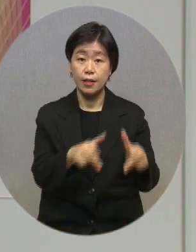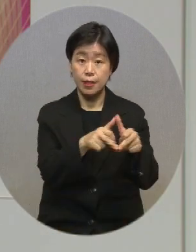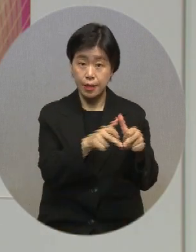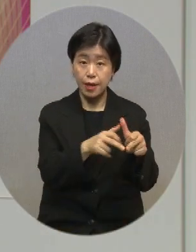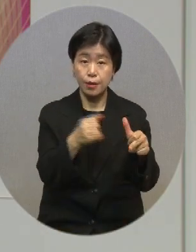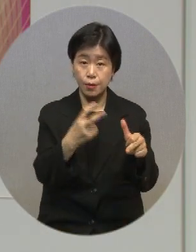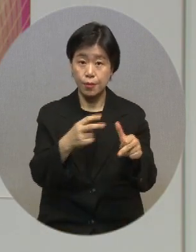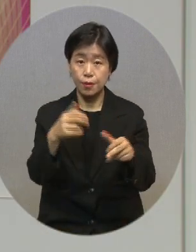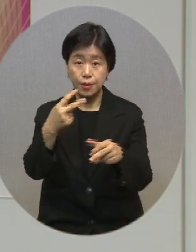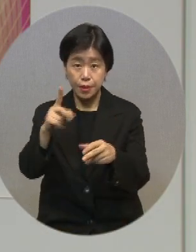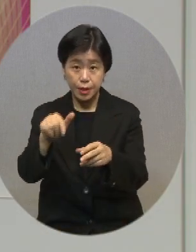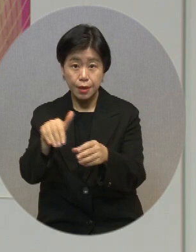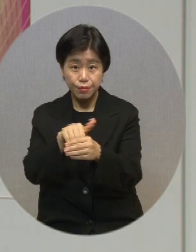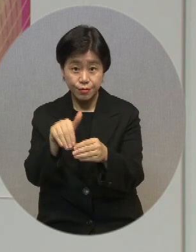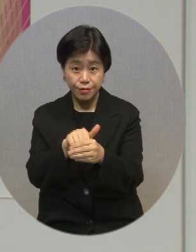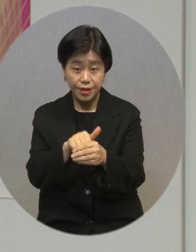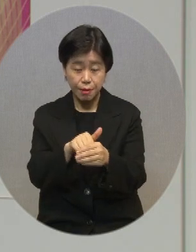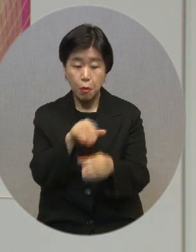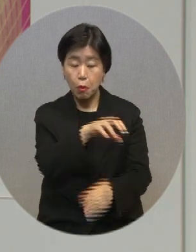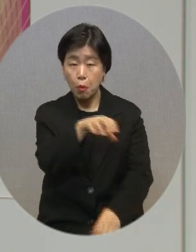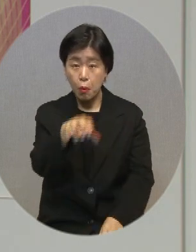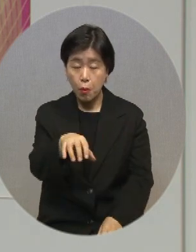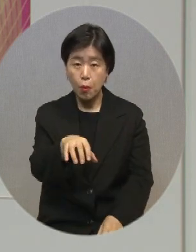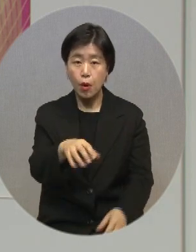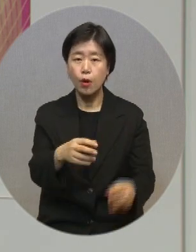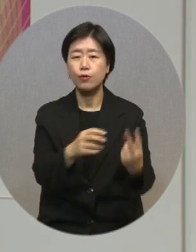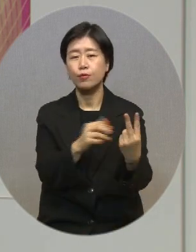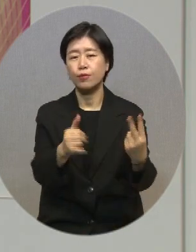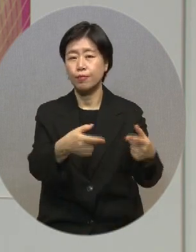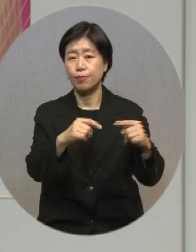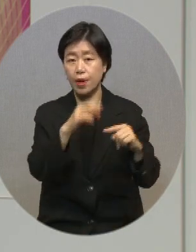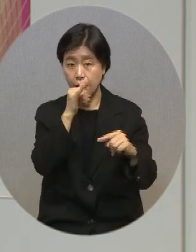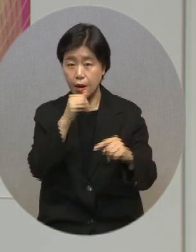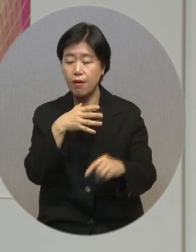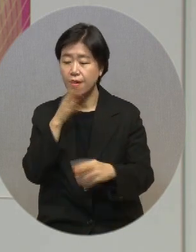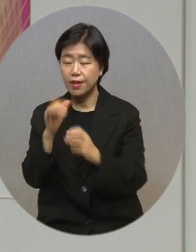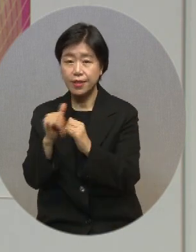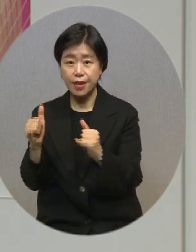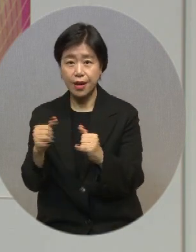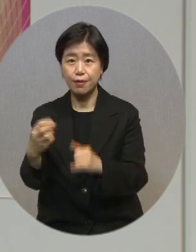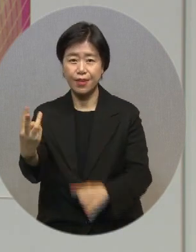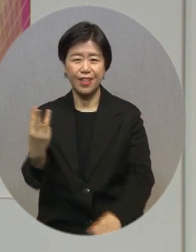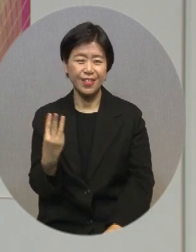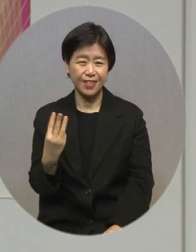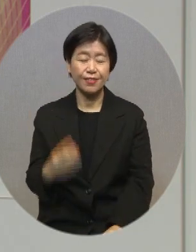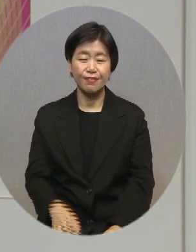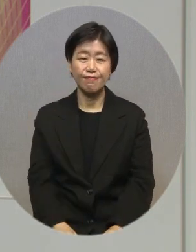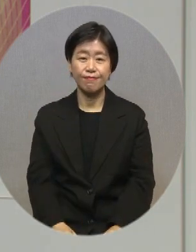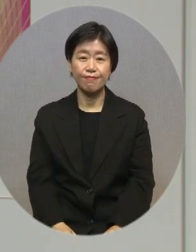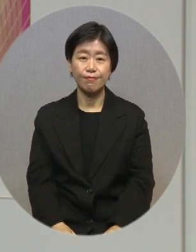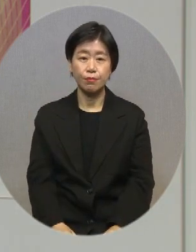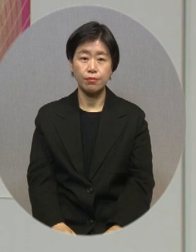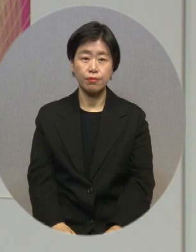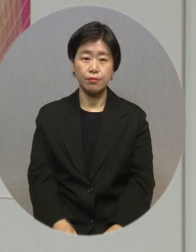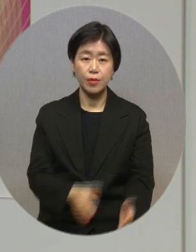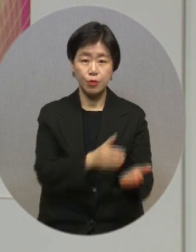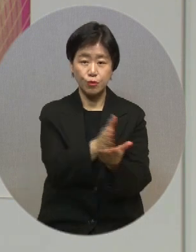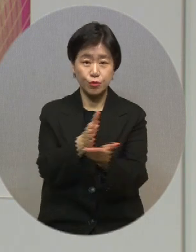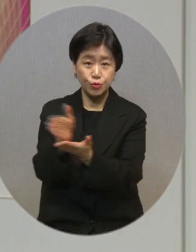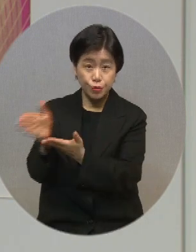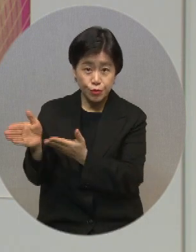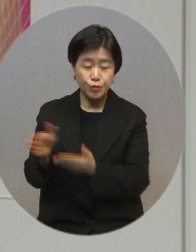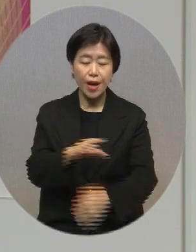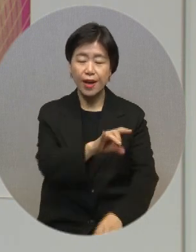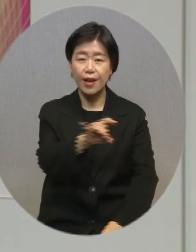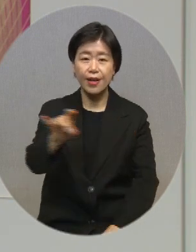가족 부문은 매주 두 분이 참가하고요. 네. 어르신 부문은 매주 세 분이 참가하십니다. 부문별로 한 분을 우승자로